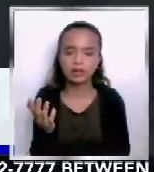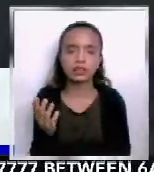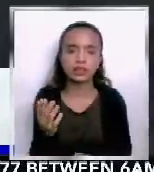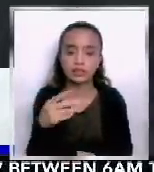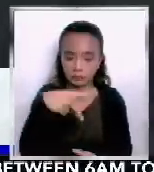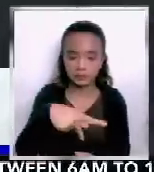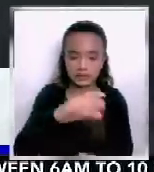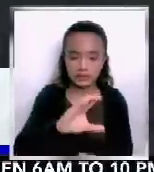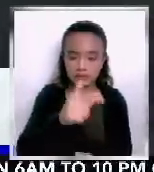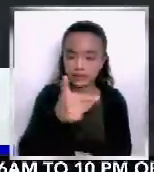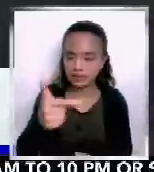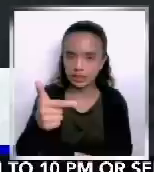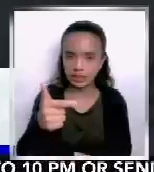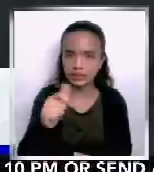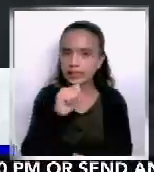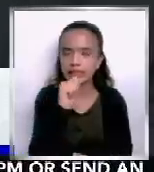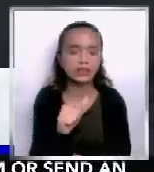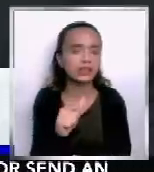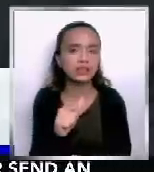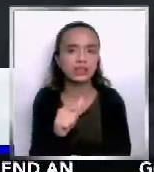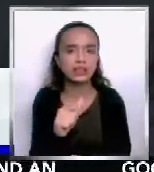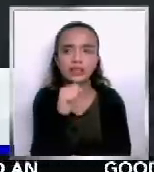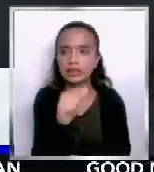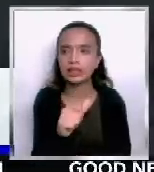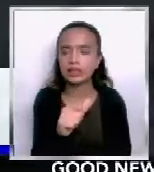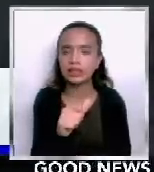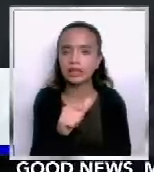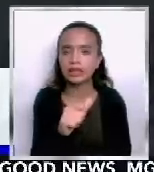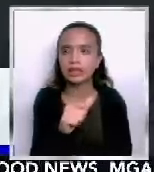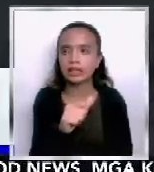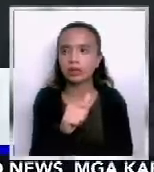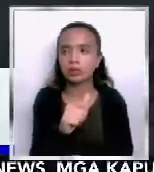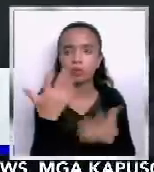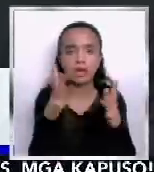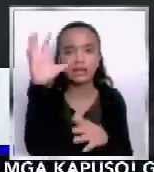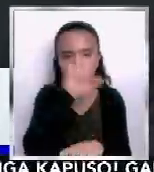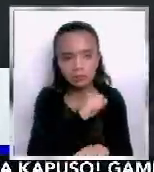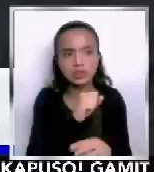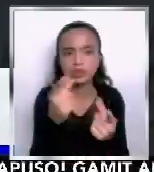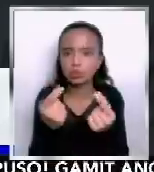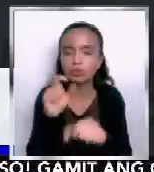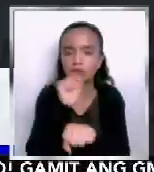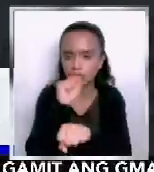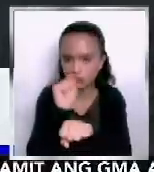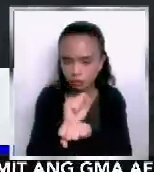is not remiss in performing its task, no,